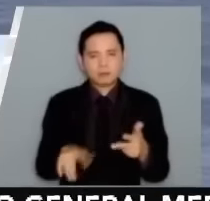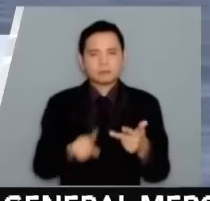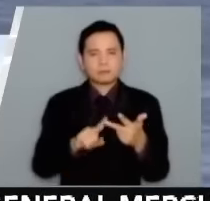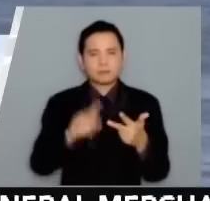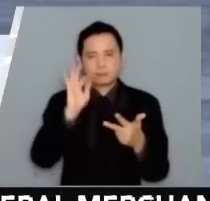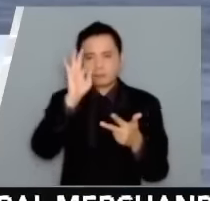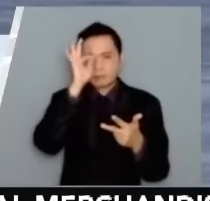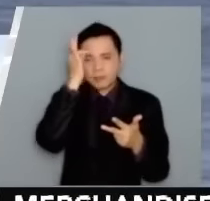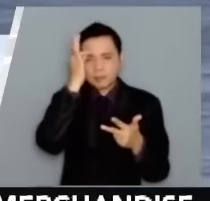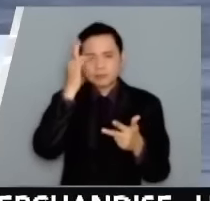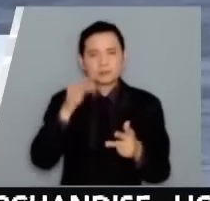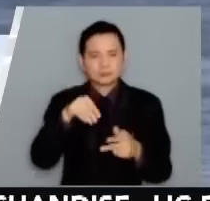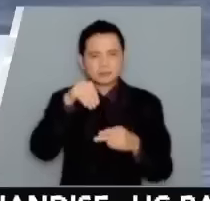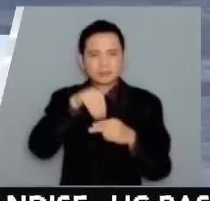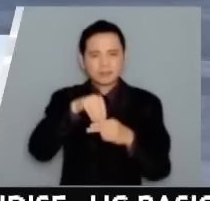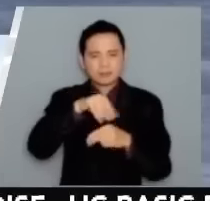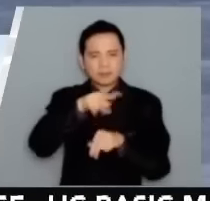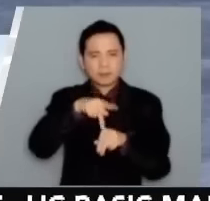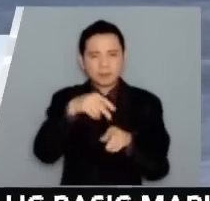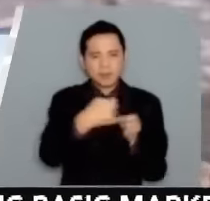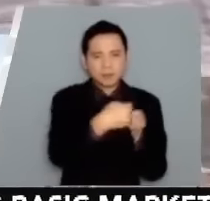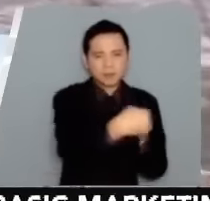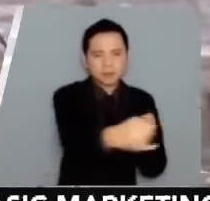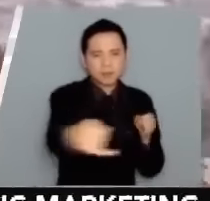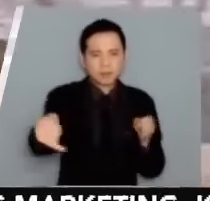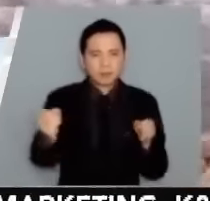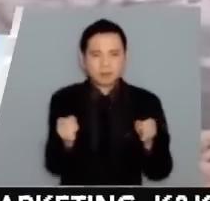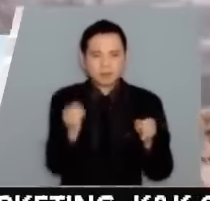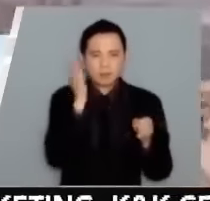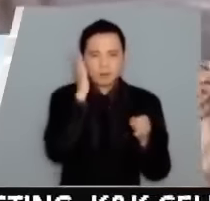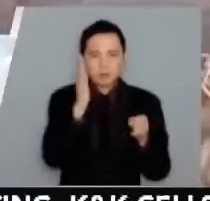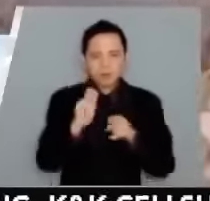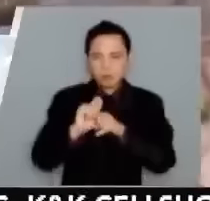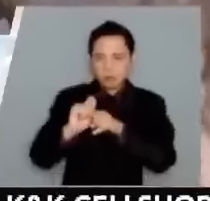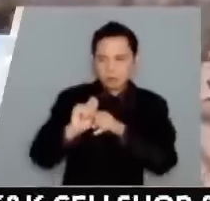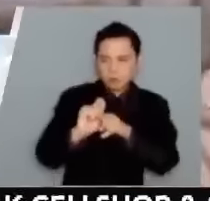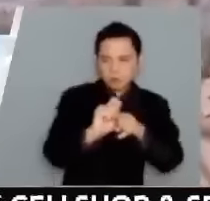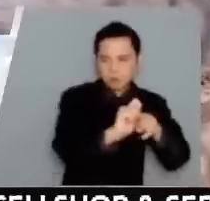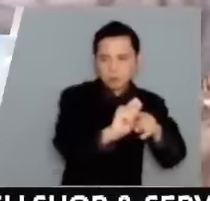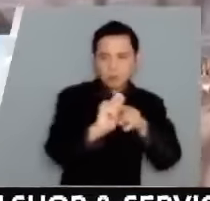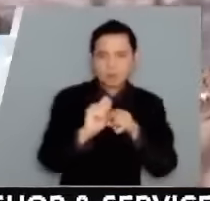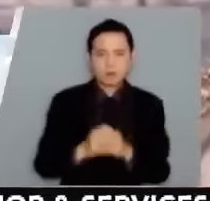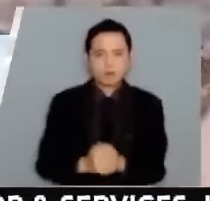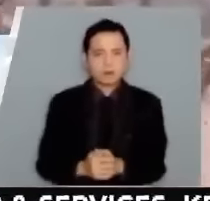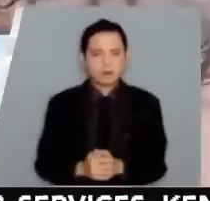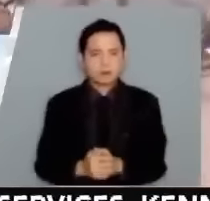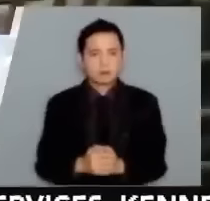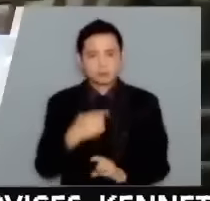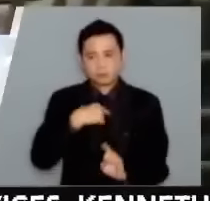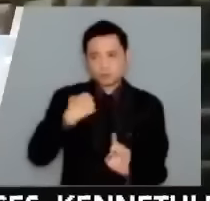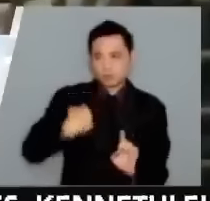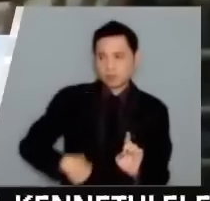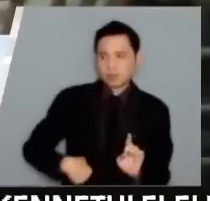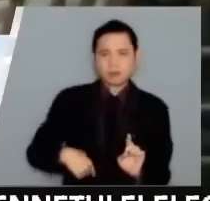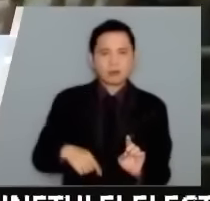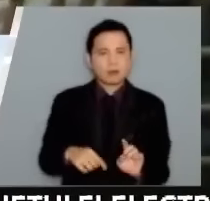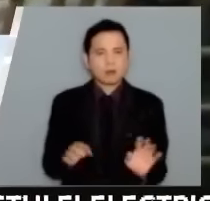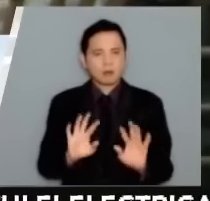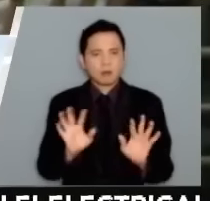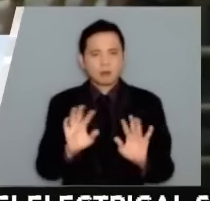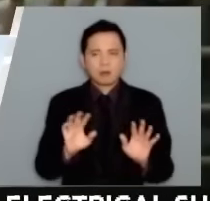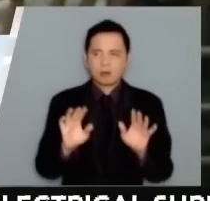economic zone ng ating bansa. Tungkol naman sa alegasyon ng isang Chinese newspaper na gawang China umano ang barko na